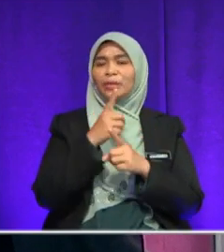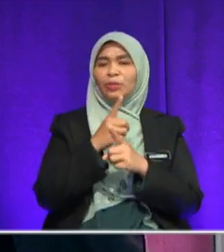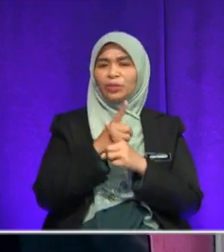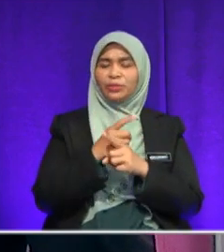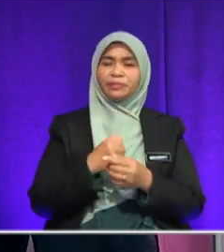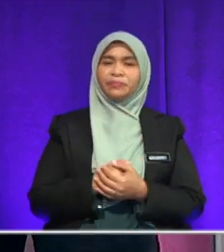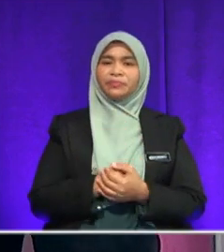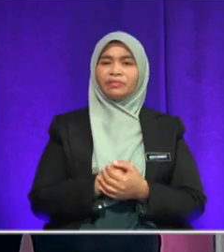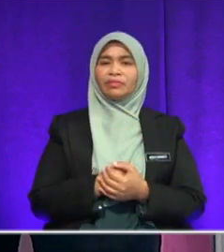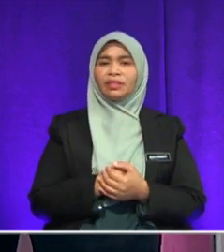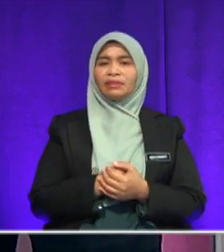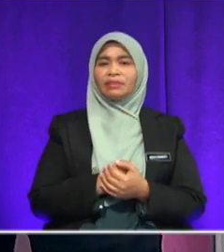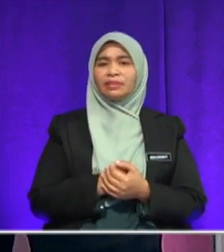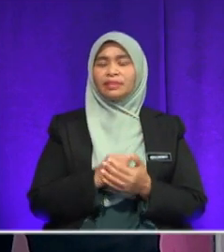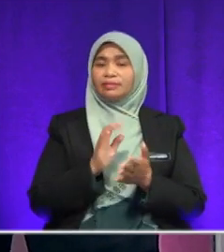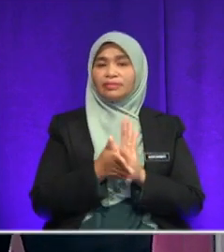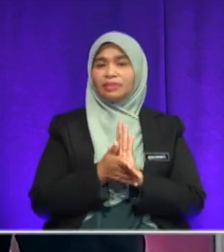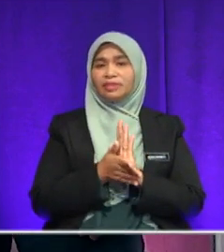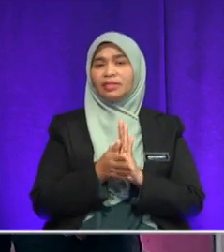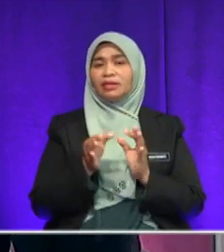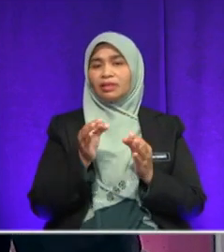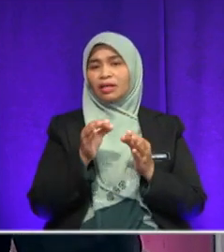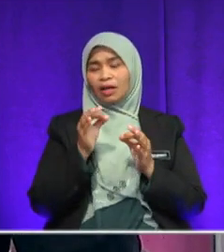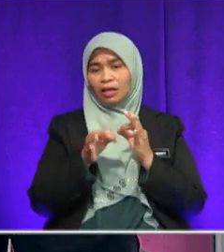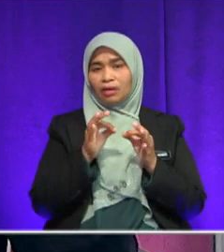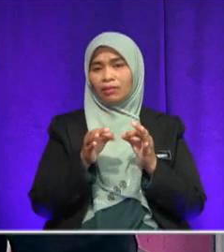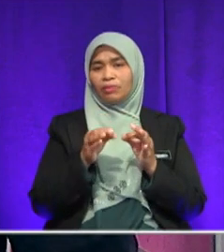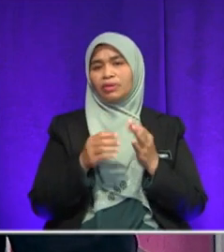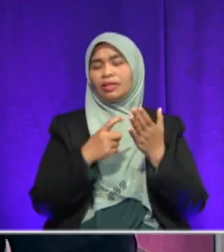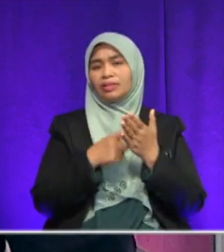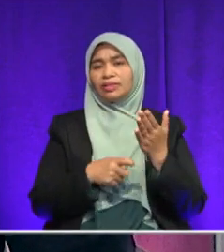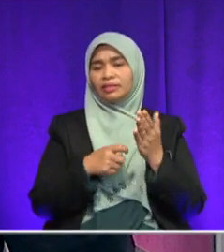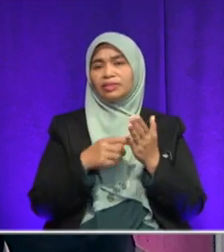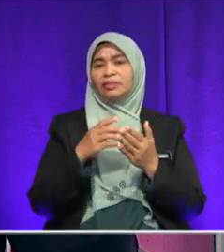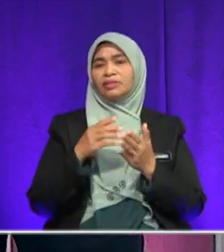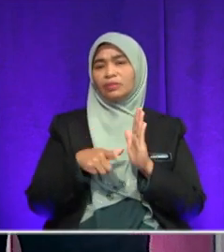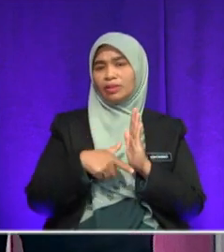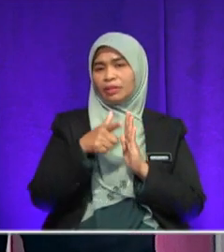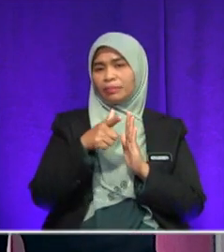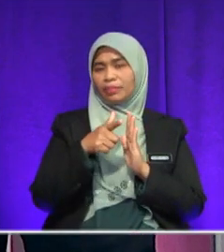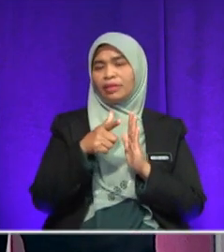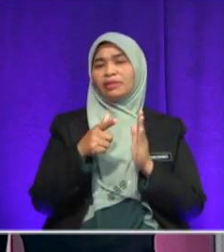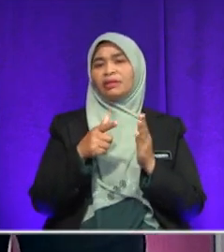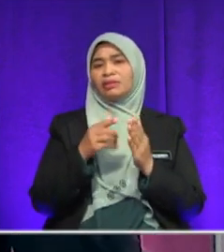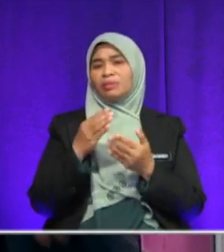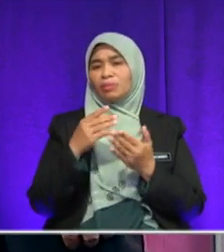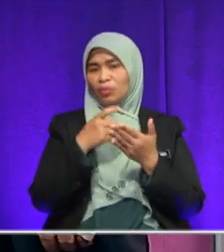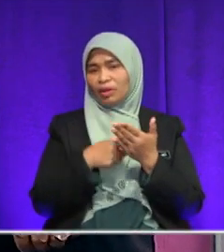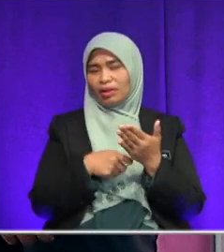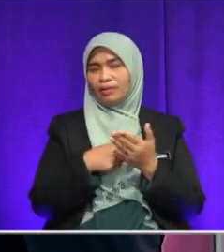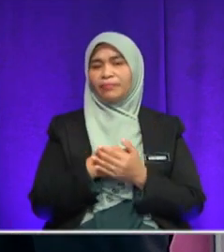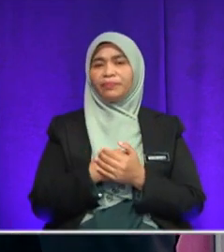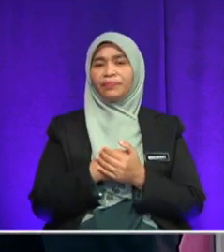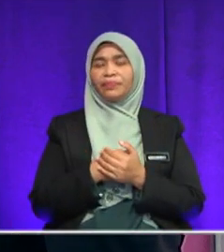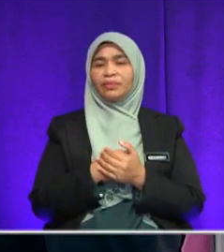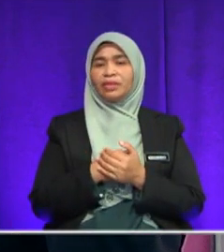mengurangkan pembelian ke atas getah asli lah. Sebaliknya akan menambah pembelian ke atas getah tiruan. Okey, so